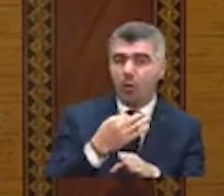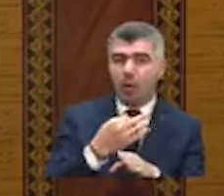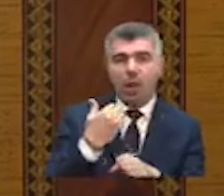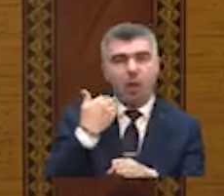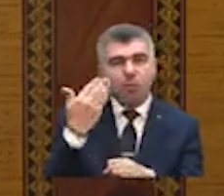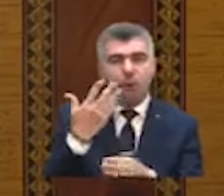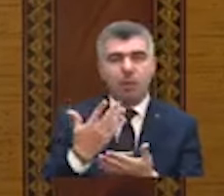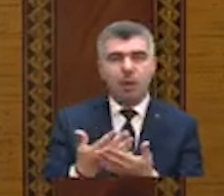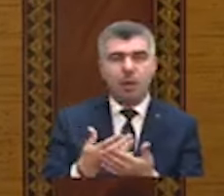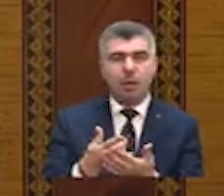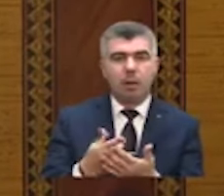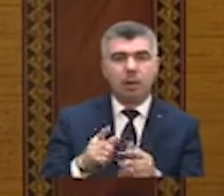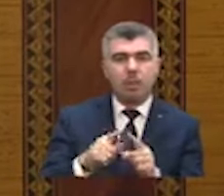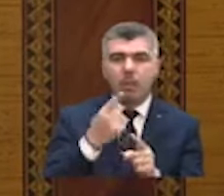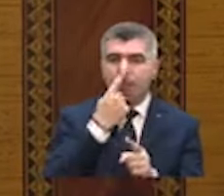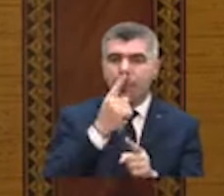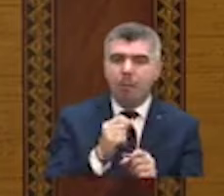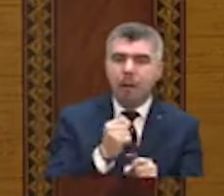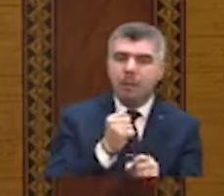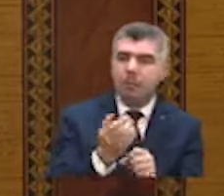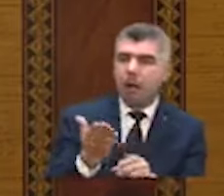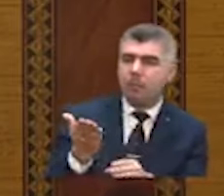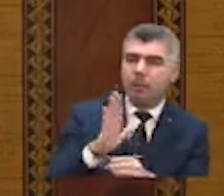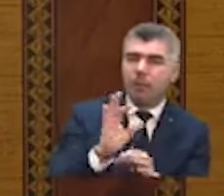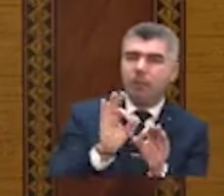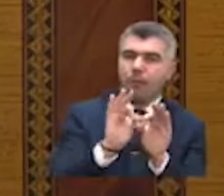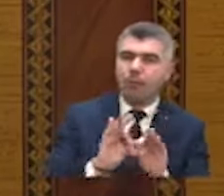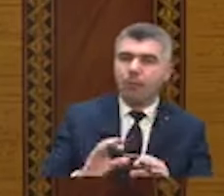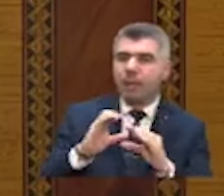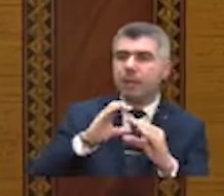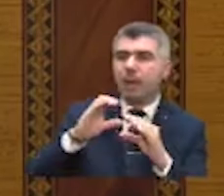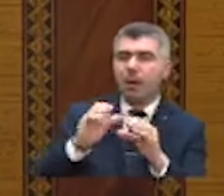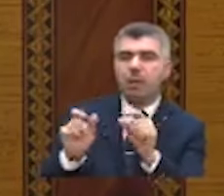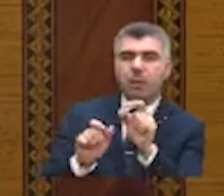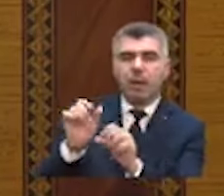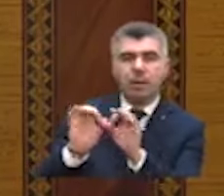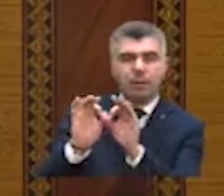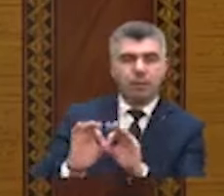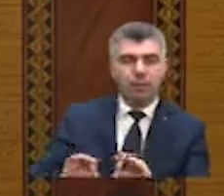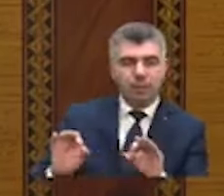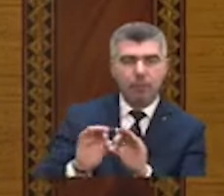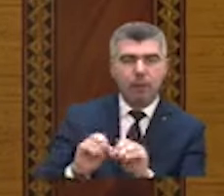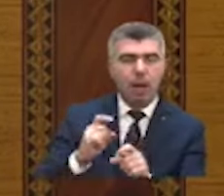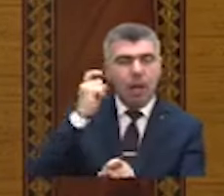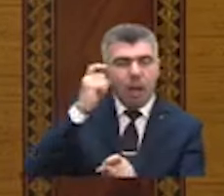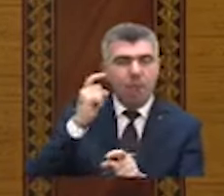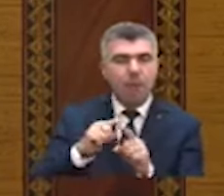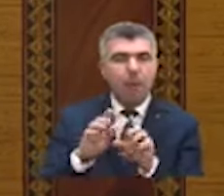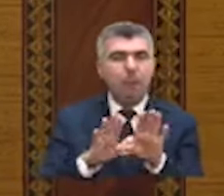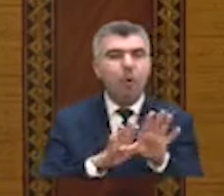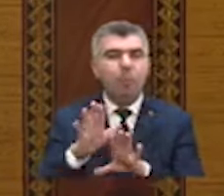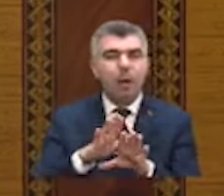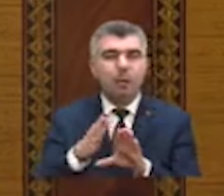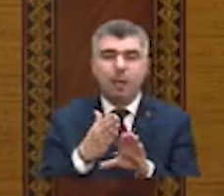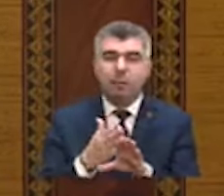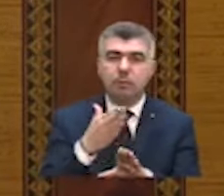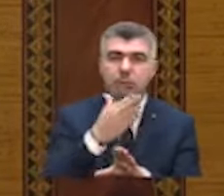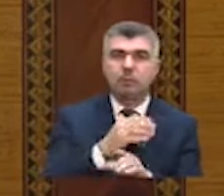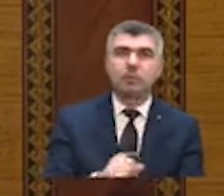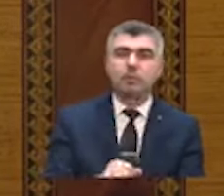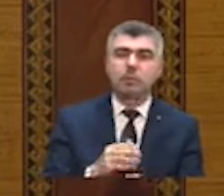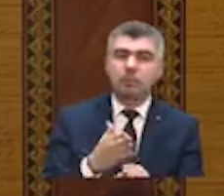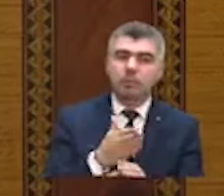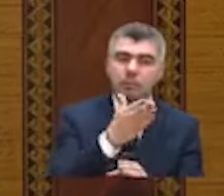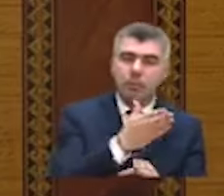حشمان وما بغيتو الوجود وتواصلو مع المواطنين كناخذ المبادره ونمشي نمشي